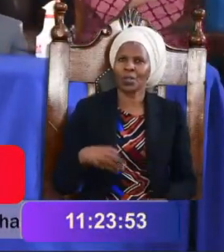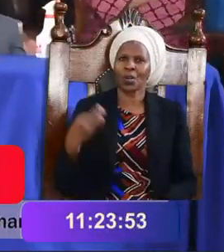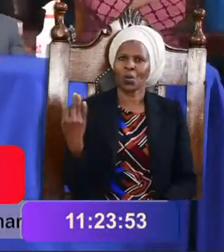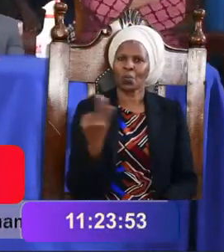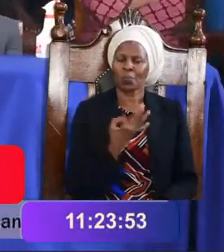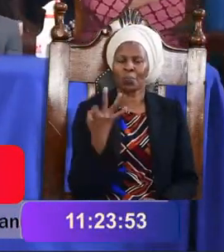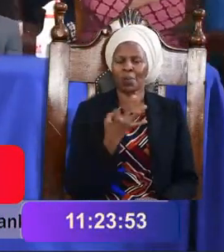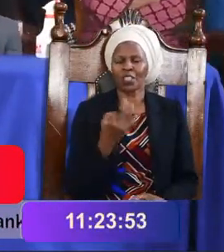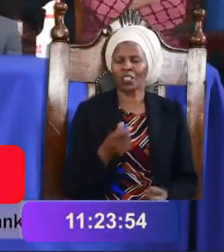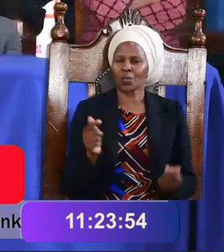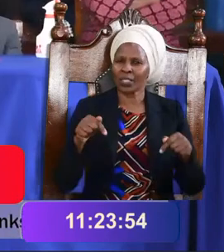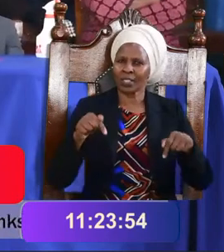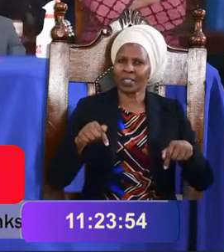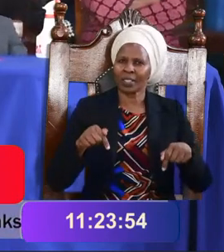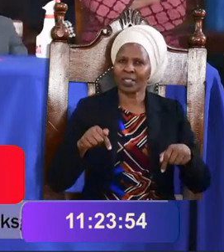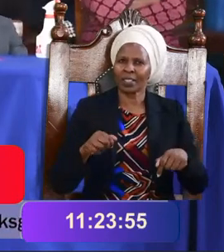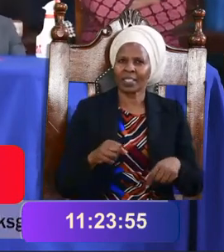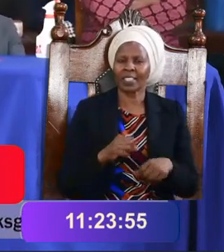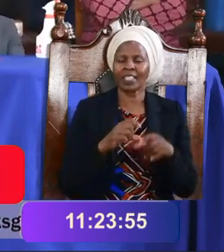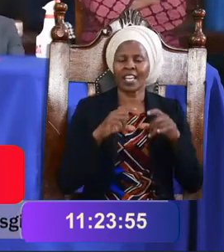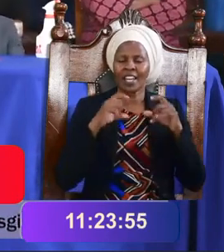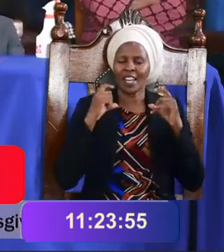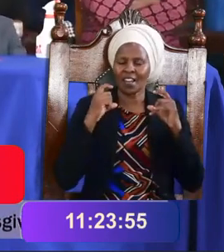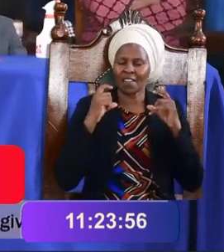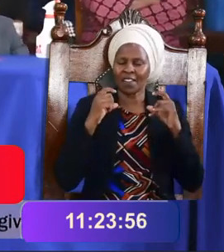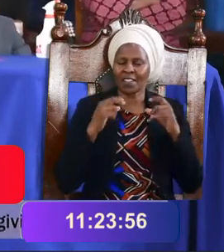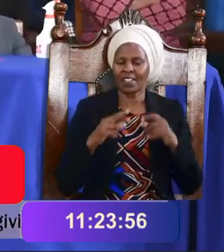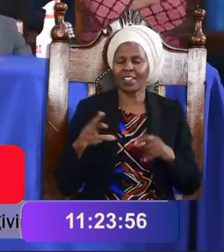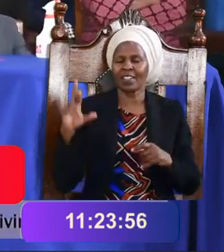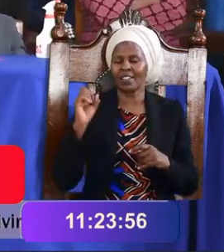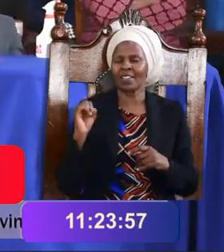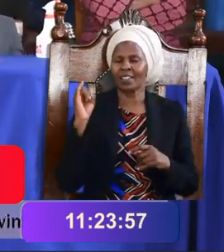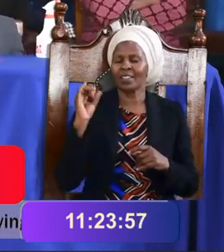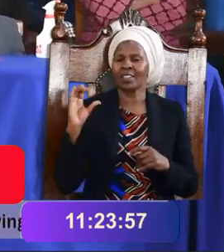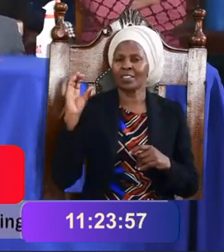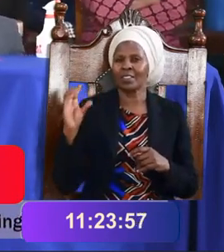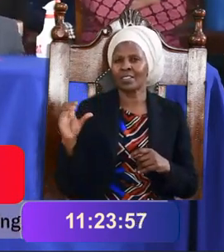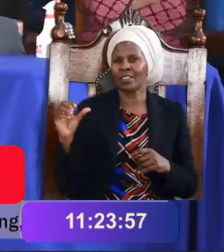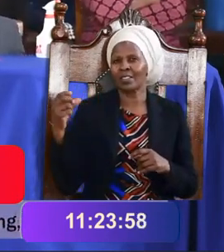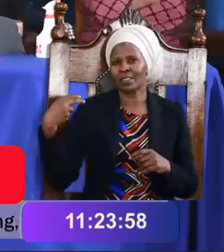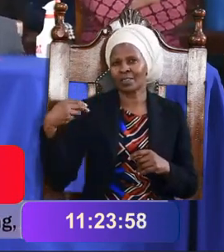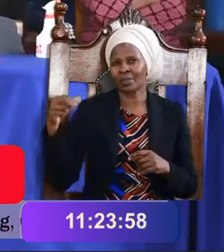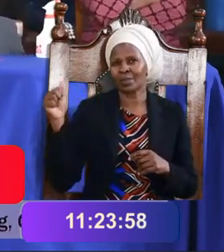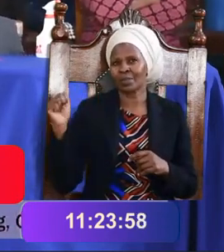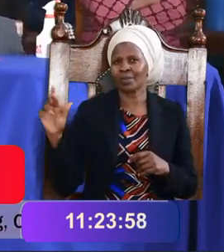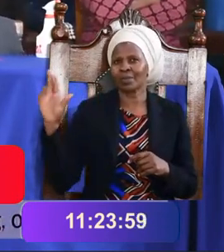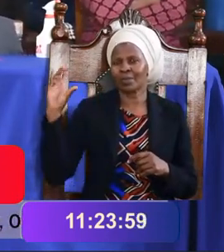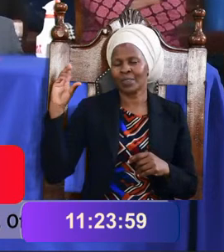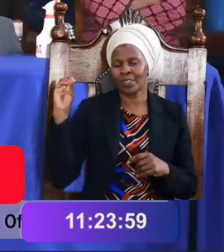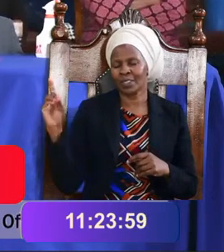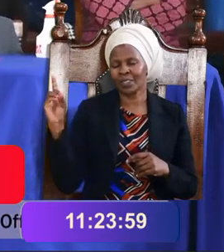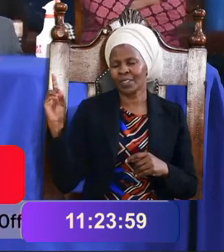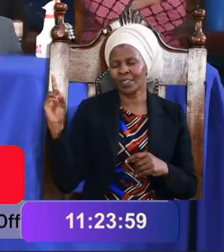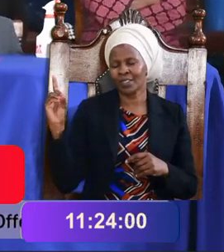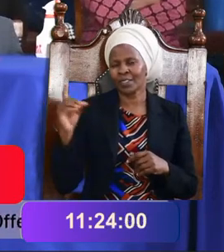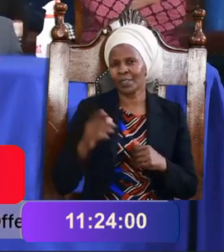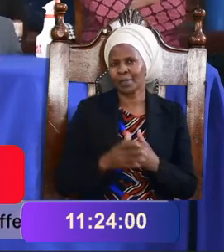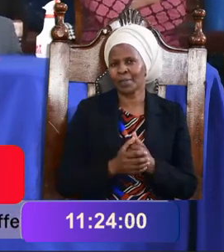siku ya leo ni Reverend Edward Fury ambaye anahudumu kule Thome